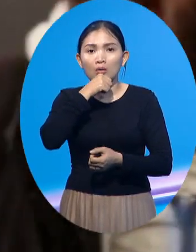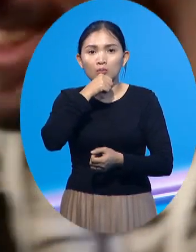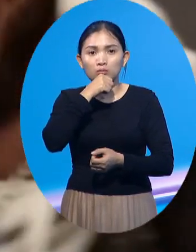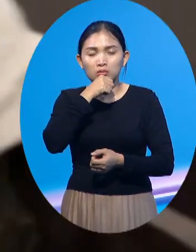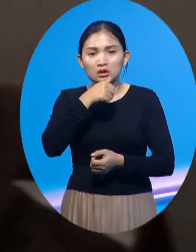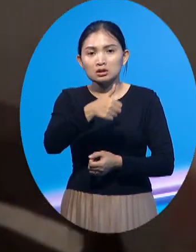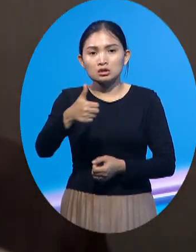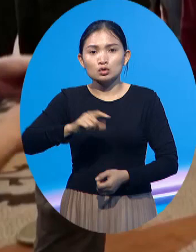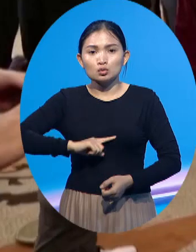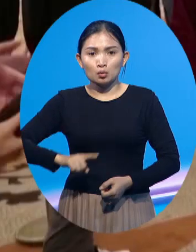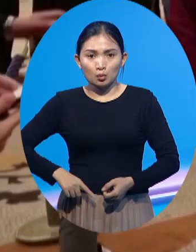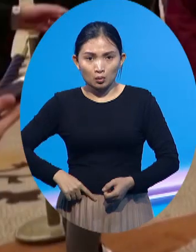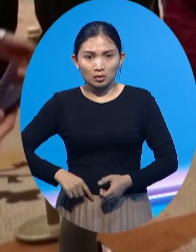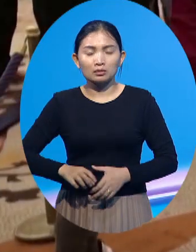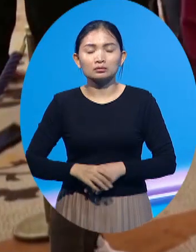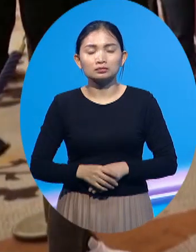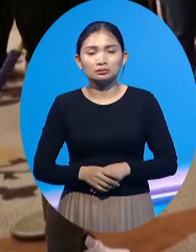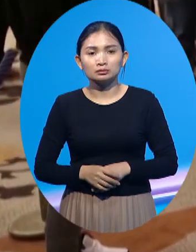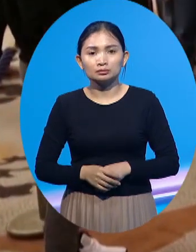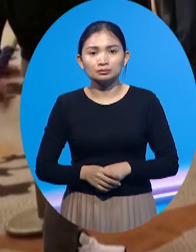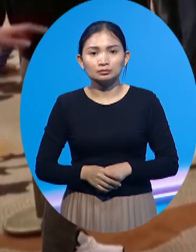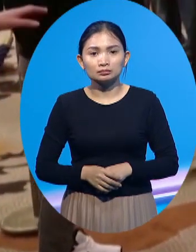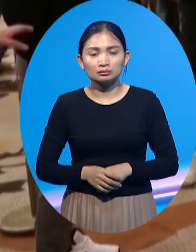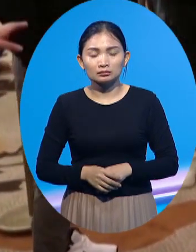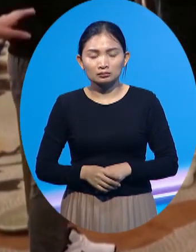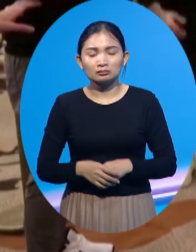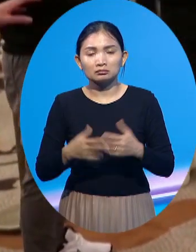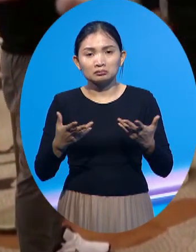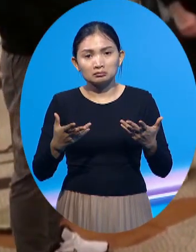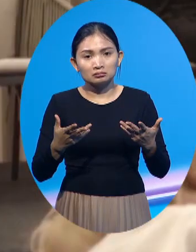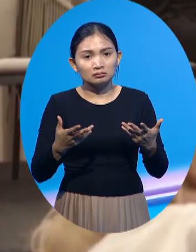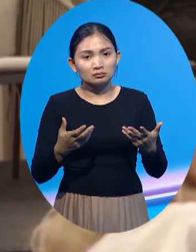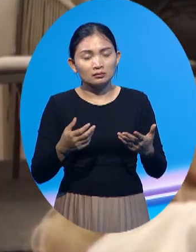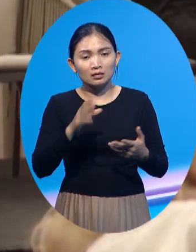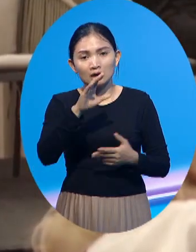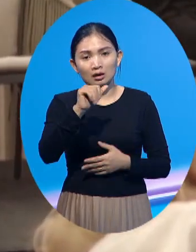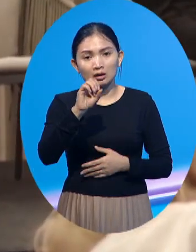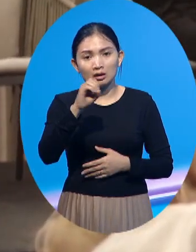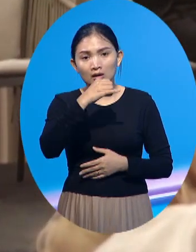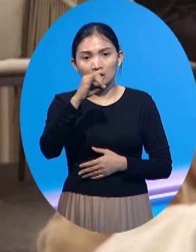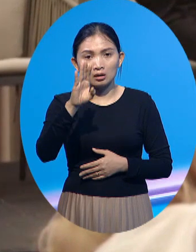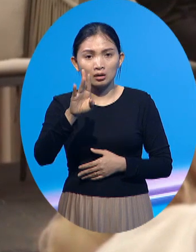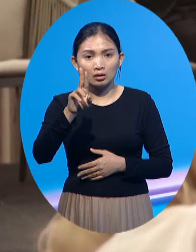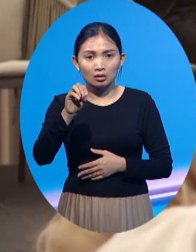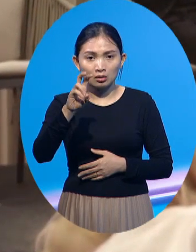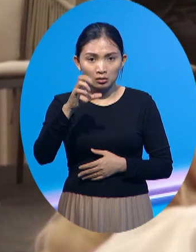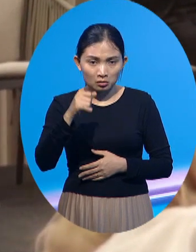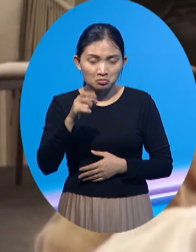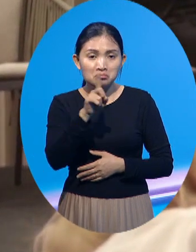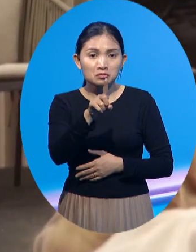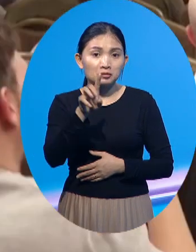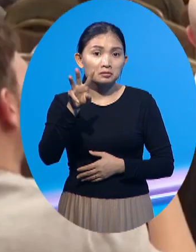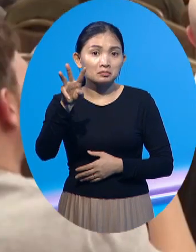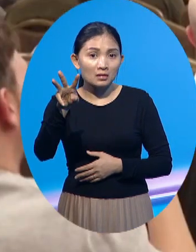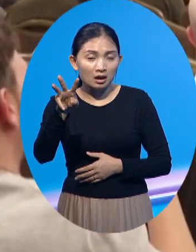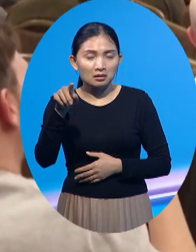quy mô lớn và lách luật một cách có tính toán. Khiếu nại của cơ quan này gồm 13 cáo buộc, như cáo buộc Binance và ông Triệu Trường Bằng đã huy động hàng tỷ